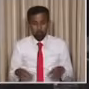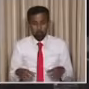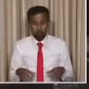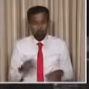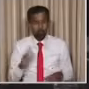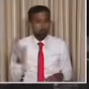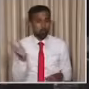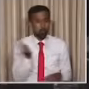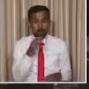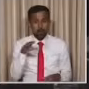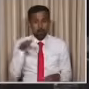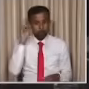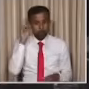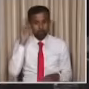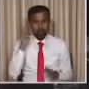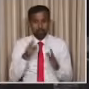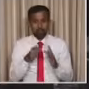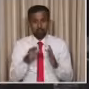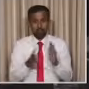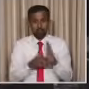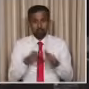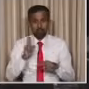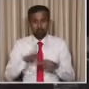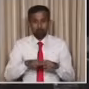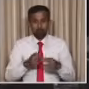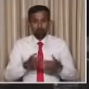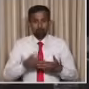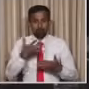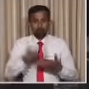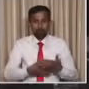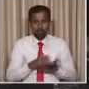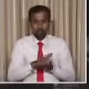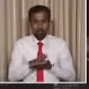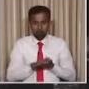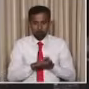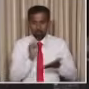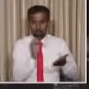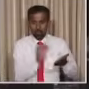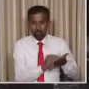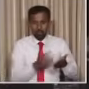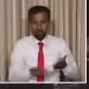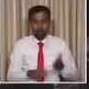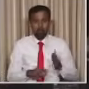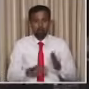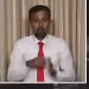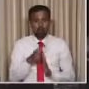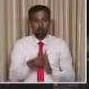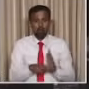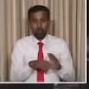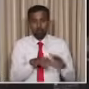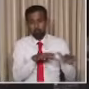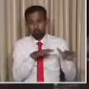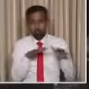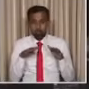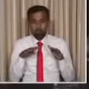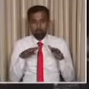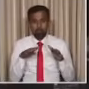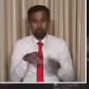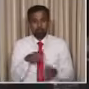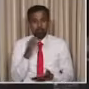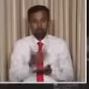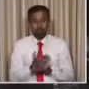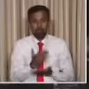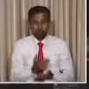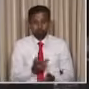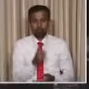කවුරුත් පිළිගන්නවා. ඒක ජාත්‍යන්තර මූල්‍ය අරමුදලේ වාර්තාවෙත් ඉතා පැහැදිලිව සඳහන් කරලා තියෙනවා. මුරු රටේ ජනතාව වන්දවතා විනාඩි දෙක කාලයක් තියෙනවා මේක නතර කරන්න